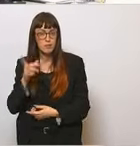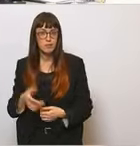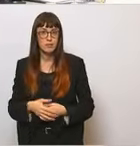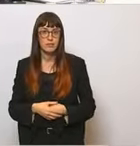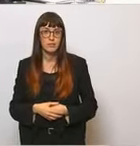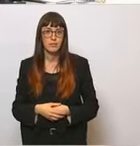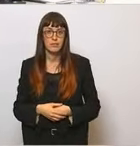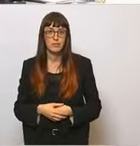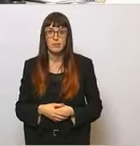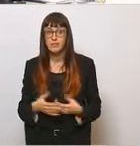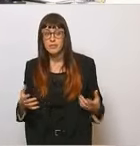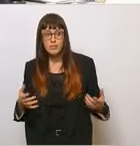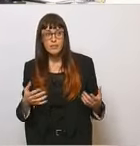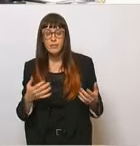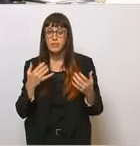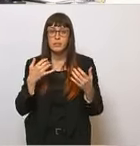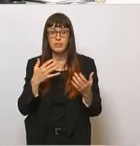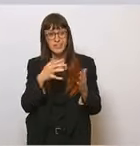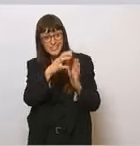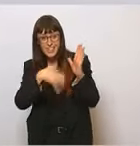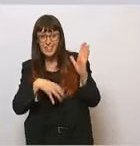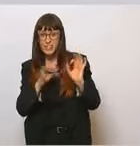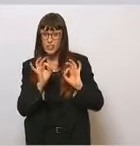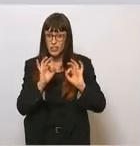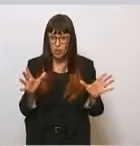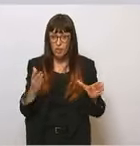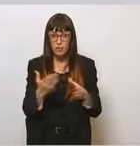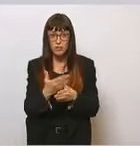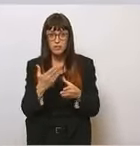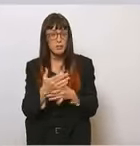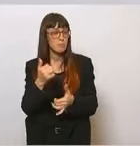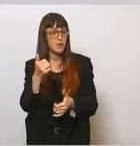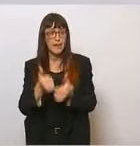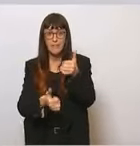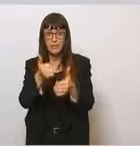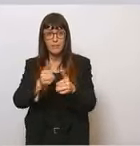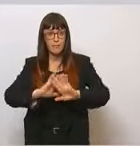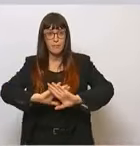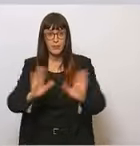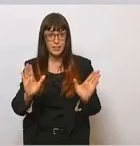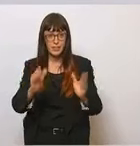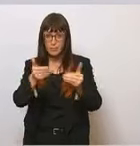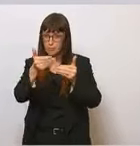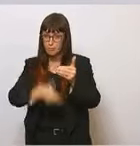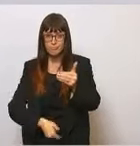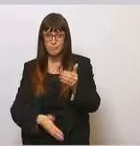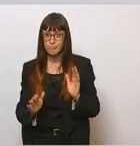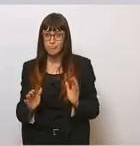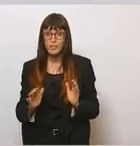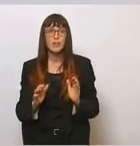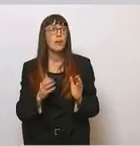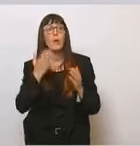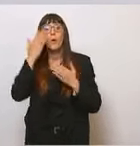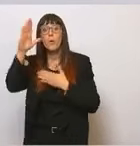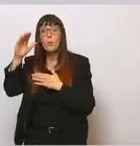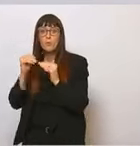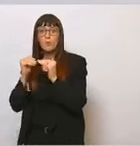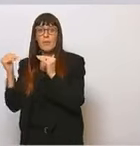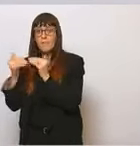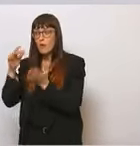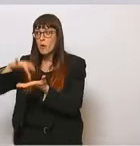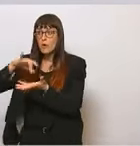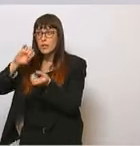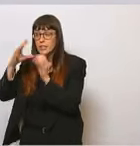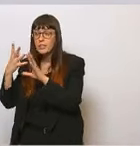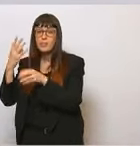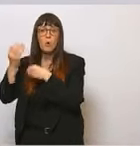cela, il n'y aura pas de concurrence à l'avenir. Nous n'aurons pas de store en ligne alternatif, de méthode